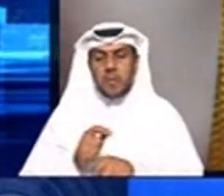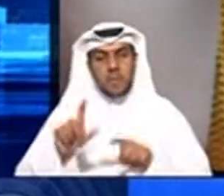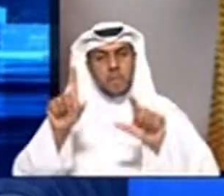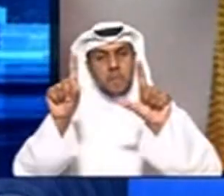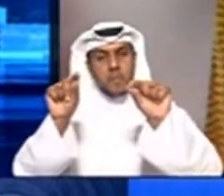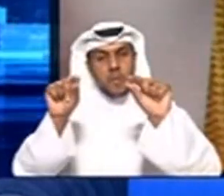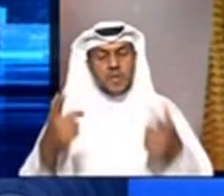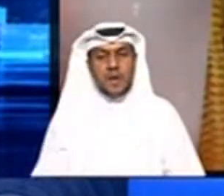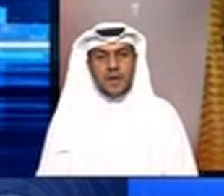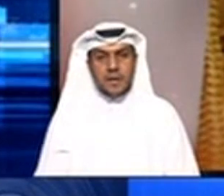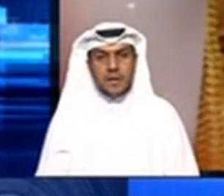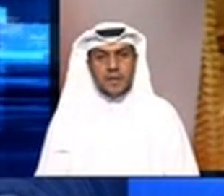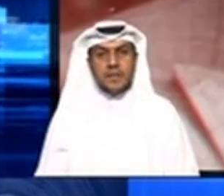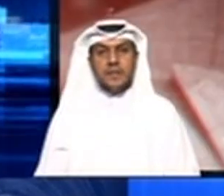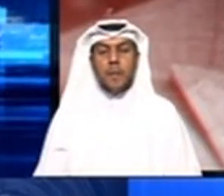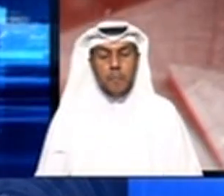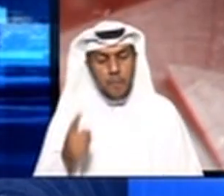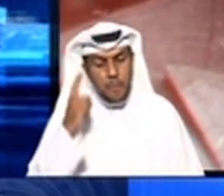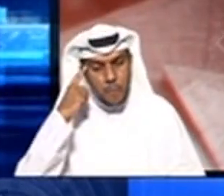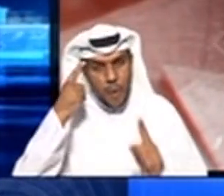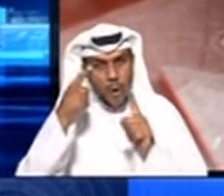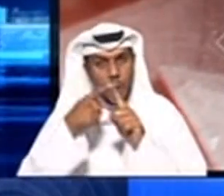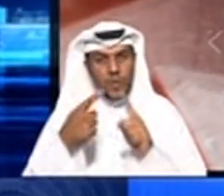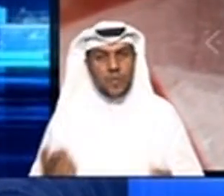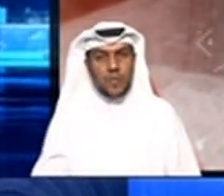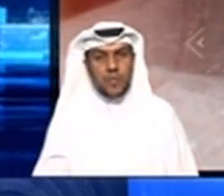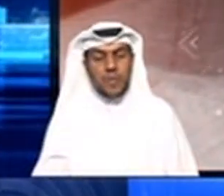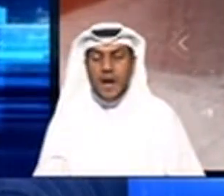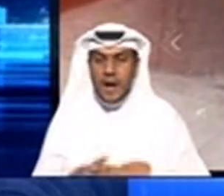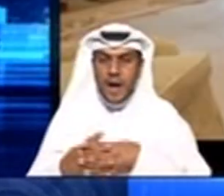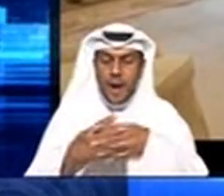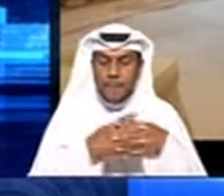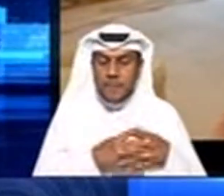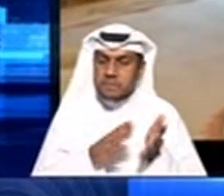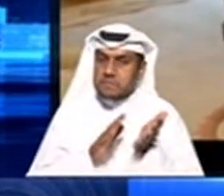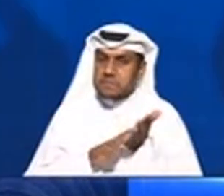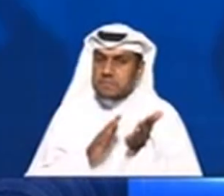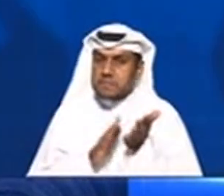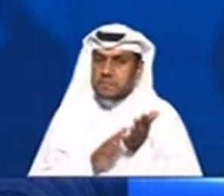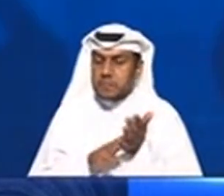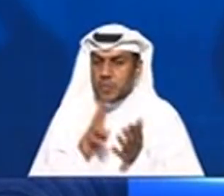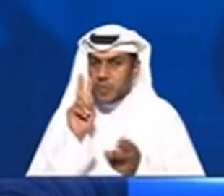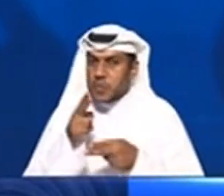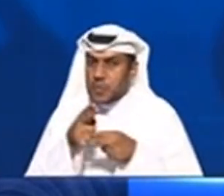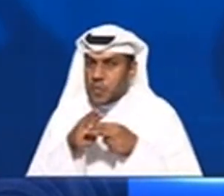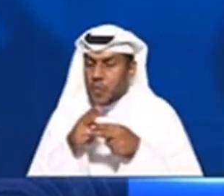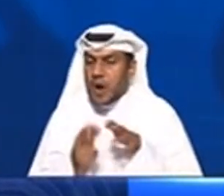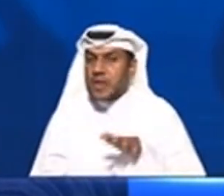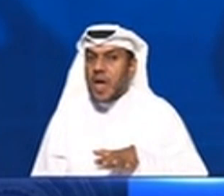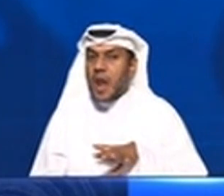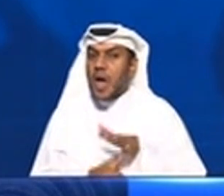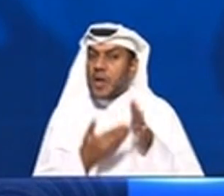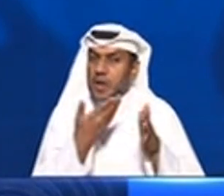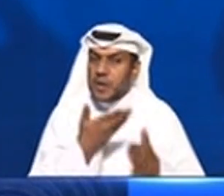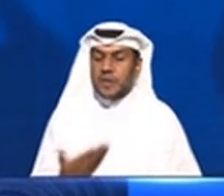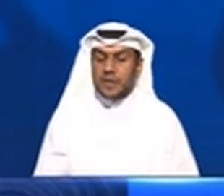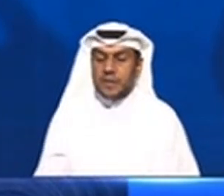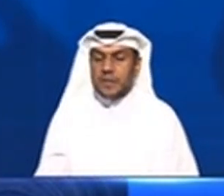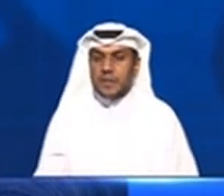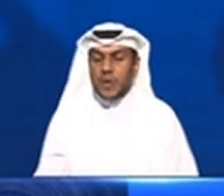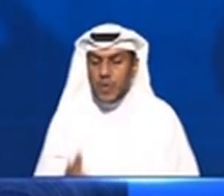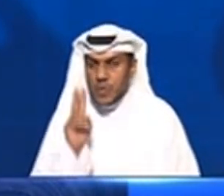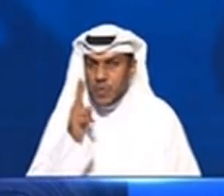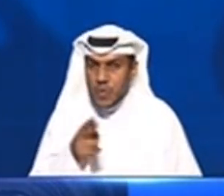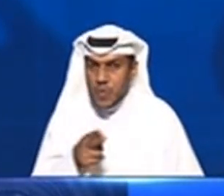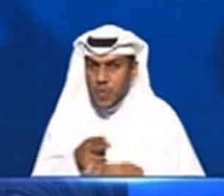يعني هذه إشادة من الإدارة الأمريكية ومن الرئيس الأمريكي شخصيا لمواقف سمو الأمير